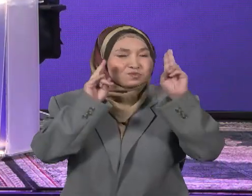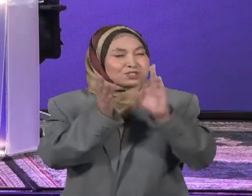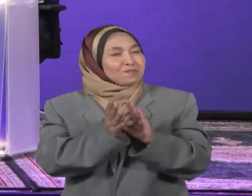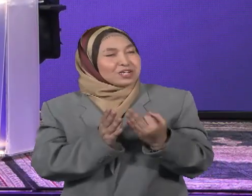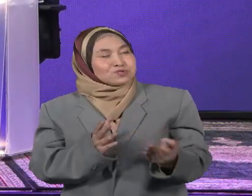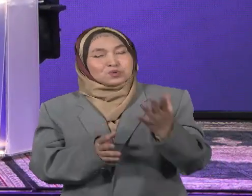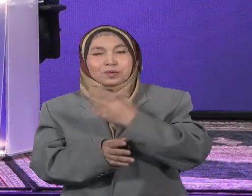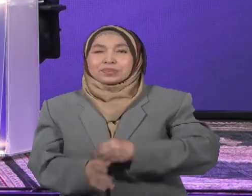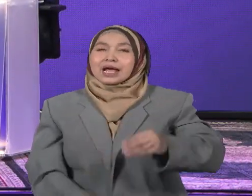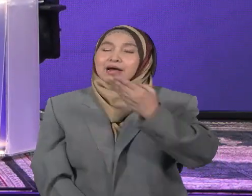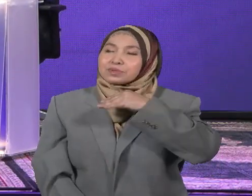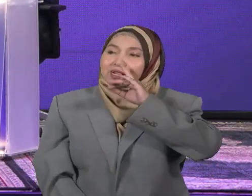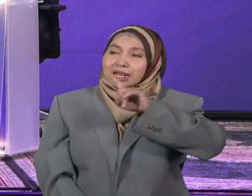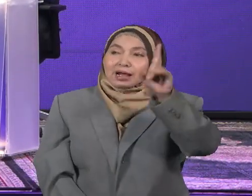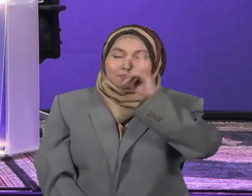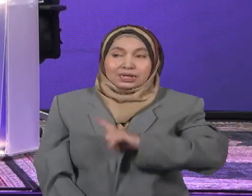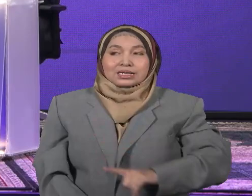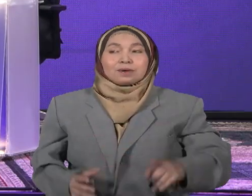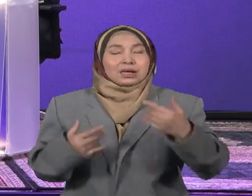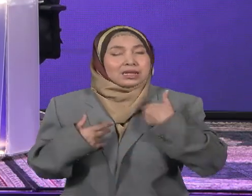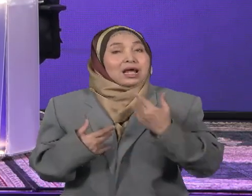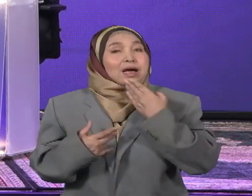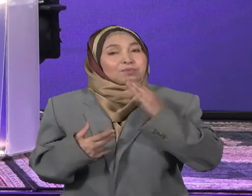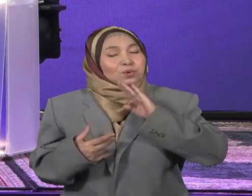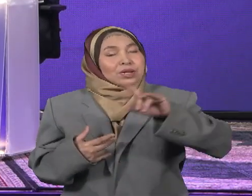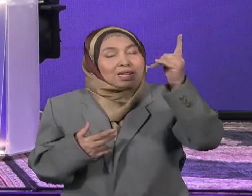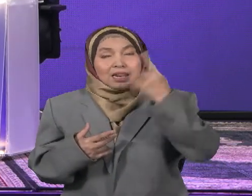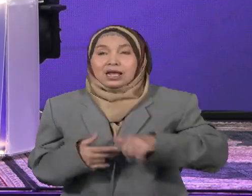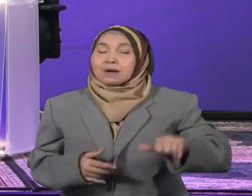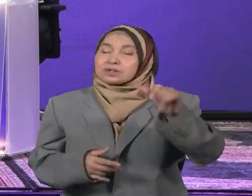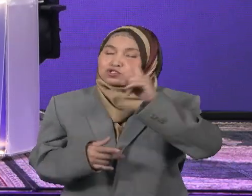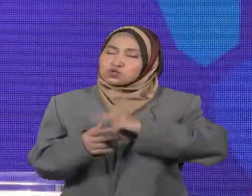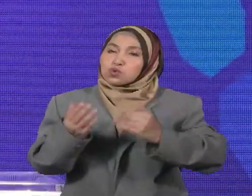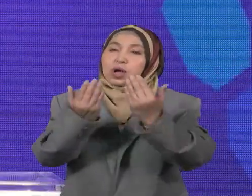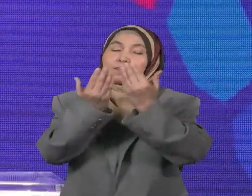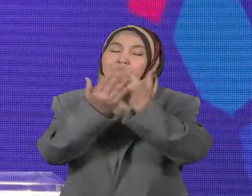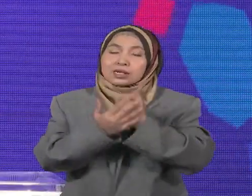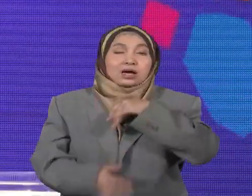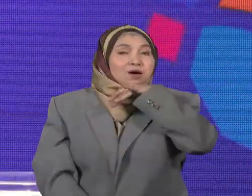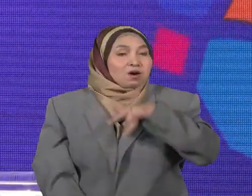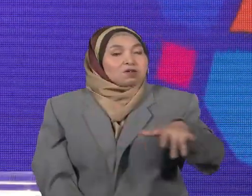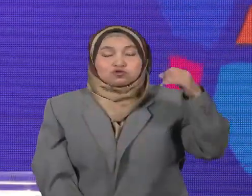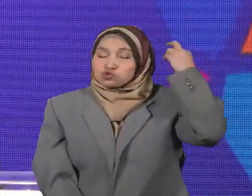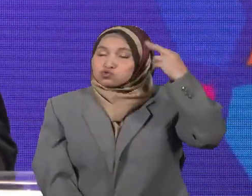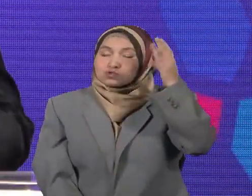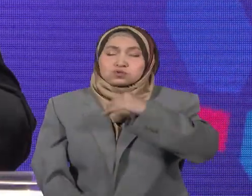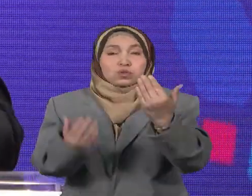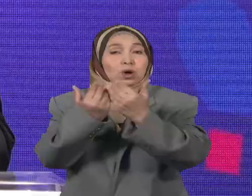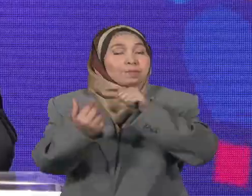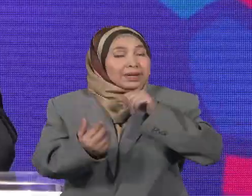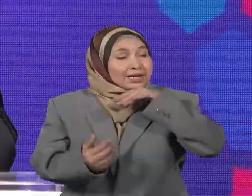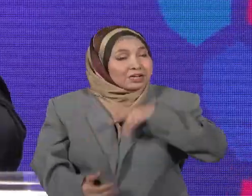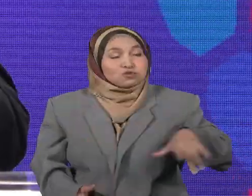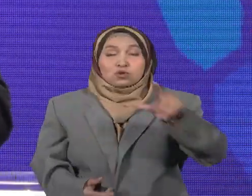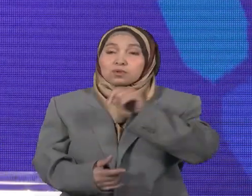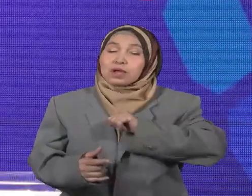Fazrul. Bismillahirrahmanirrahim. Assalamualaikum warahmatullahi wabarakatuh. Alhamdulillah. Thumma alhamdulillah wassalatu wassalamu ala Rasulillah wa ala alihi wa sahbihi wa man